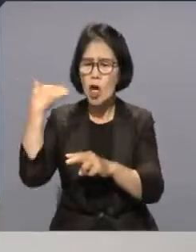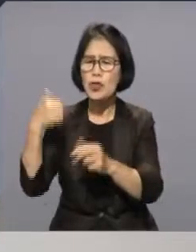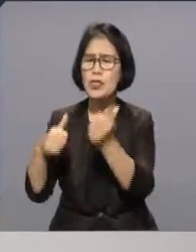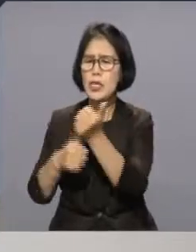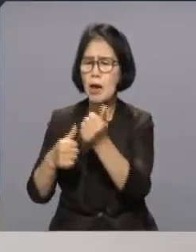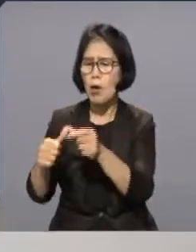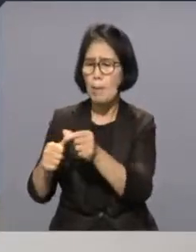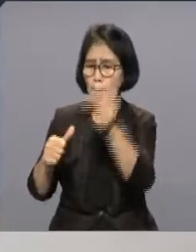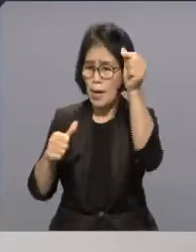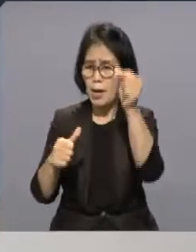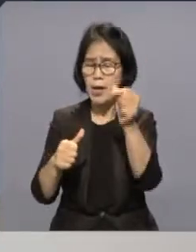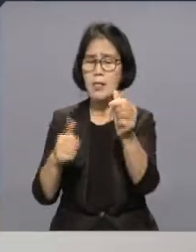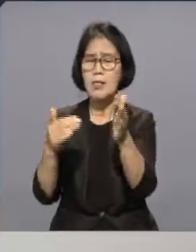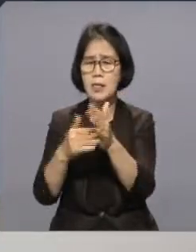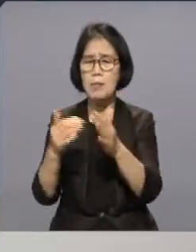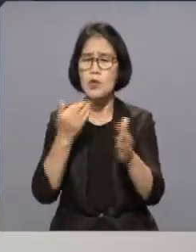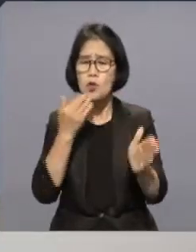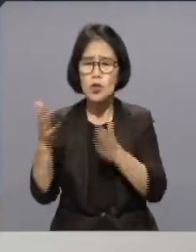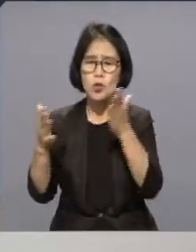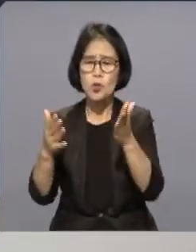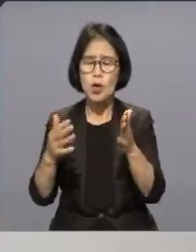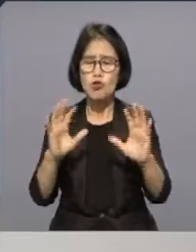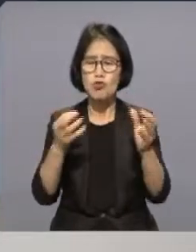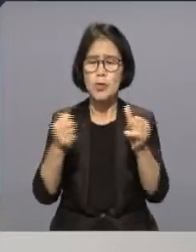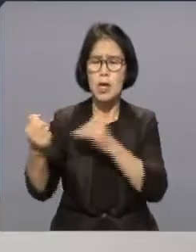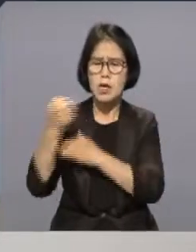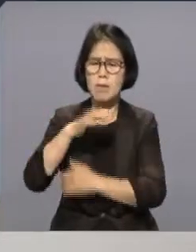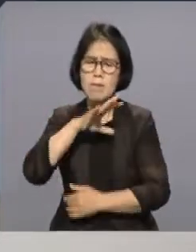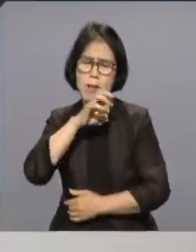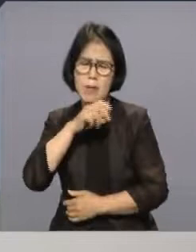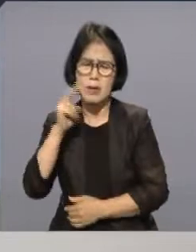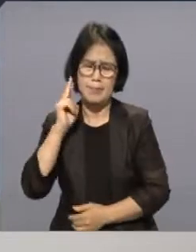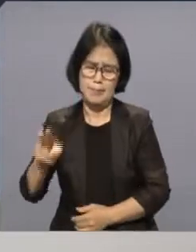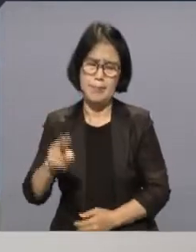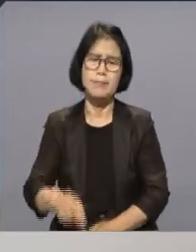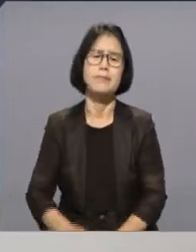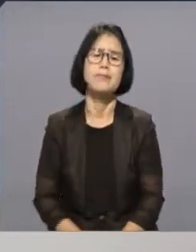차관을 내정하면서 도의회 국민의힘 격렬히 반발하고 있습니다.